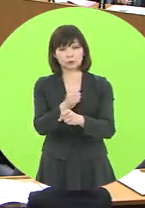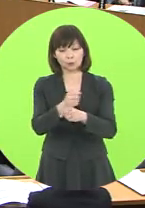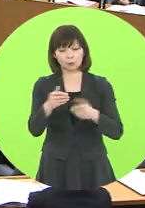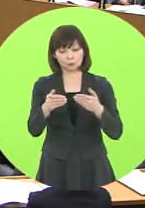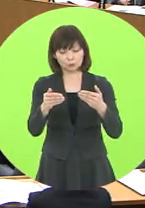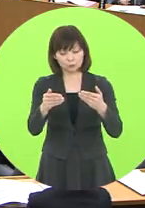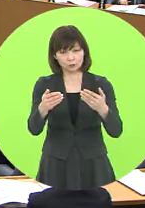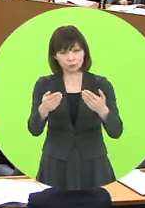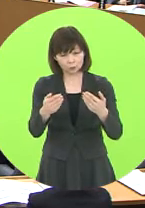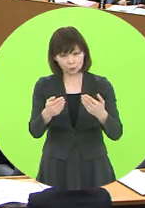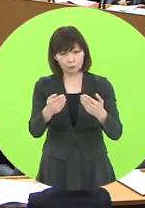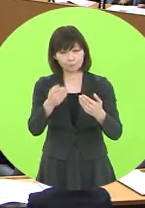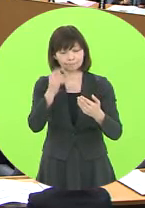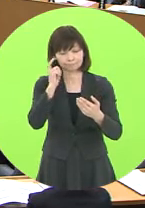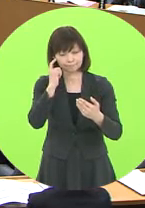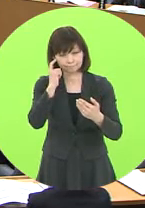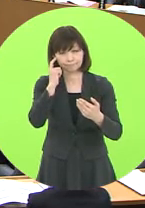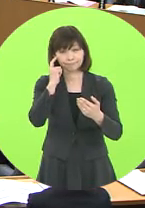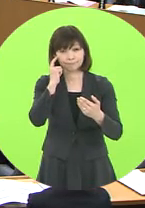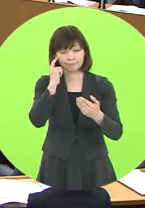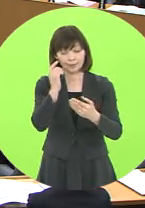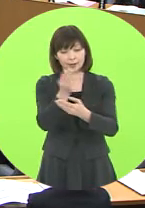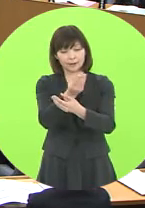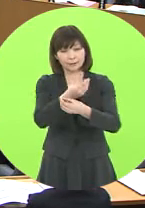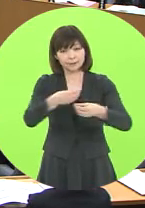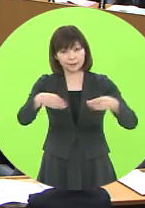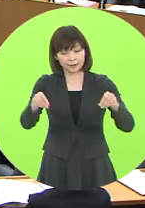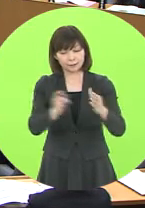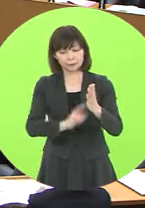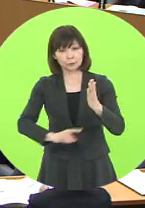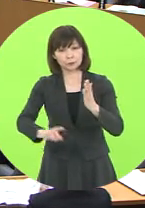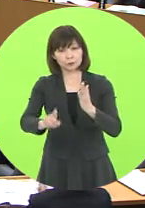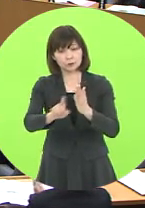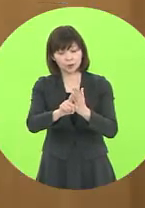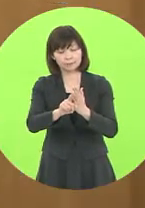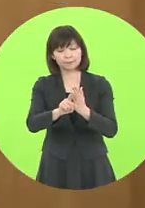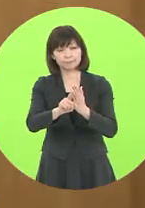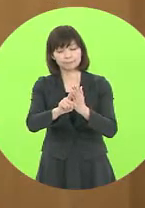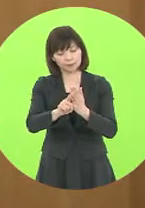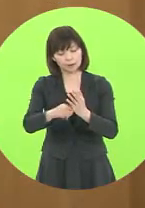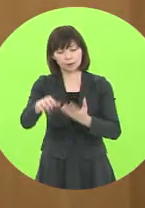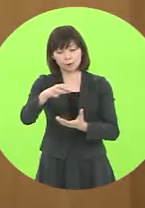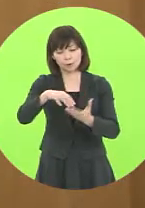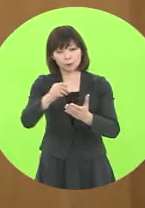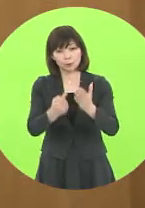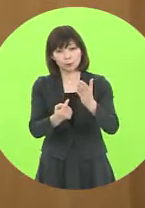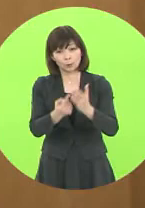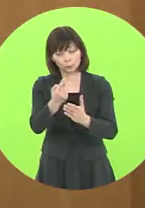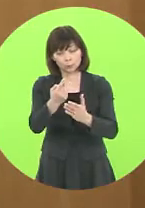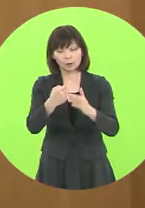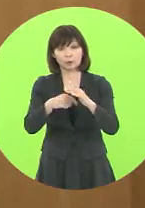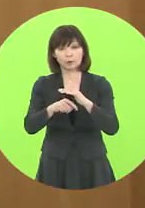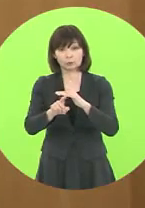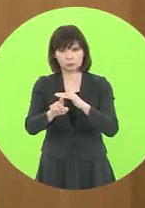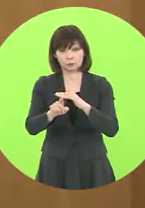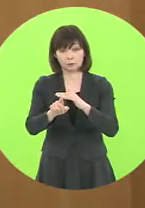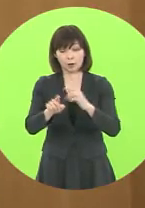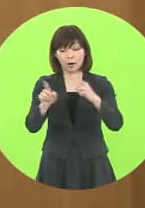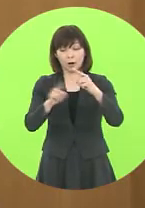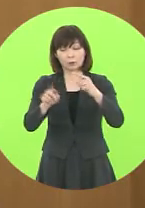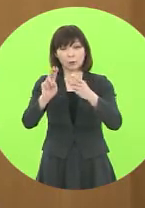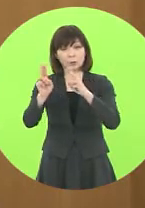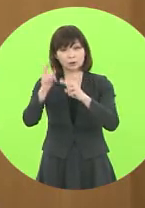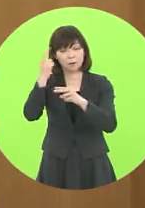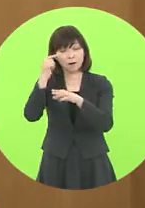を意識するあまり、契約を成立させることを優先するなどの 事態が起こった背景には、後者の風土に